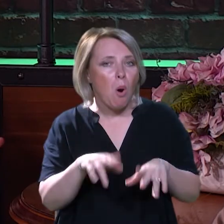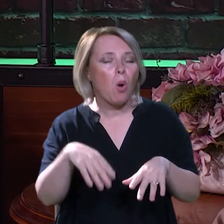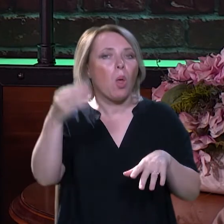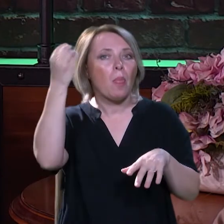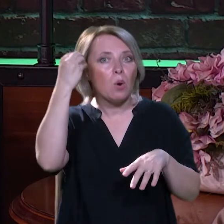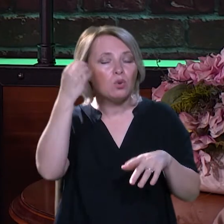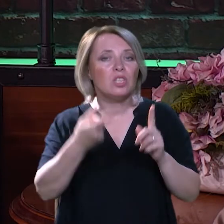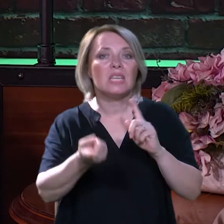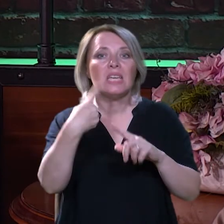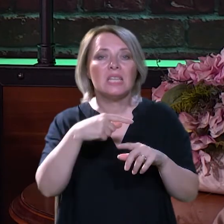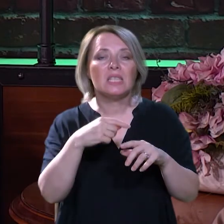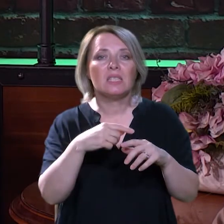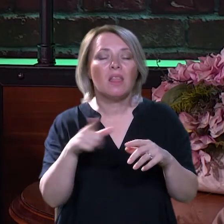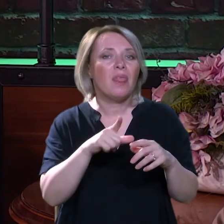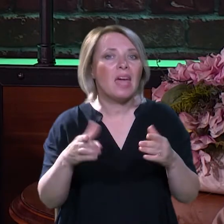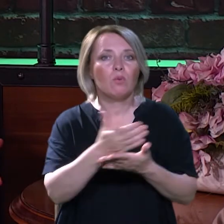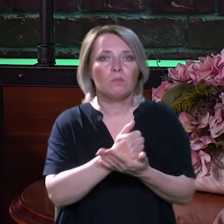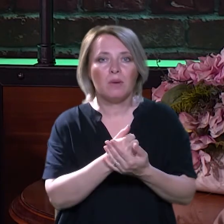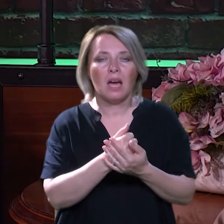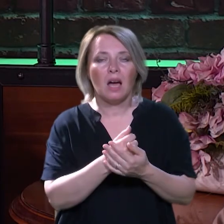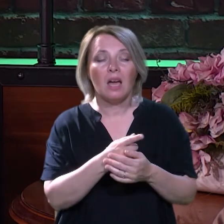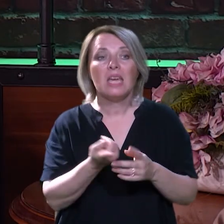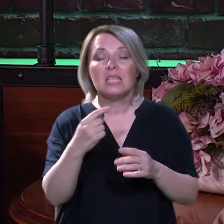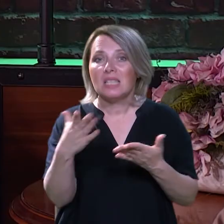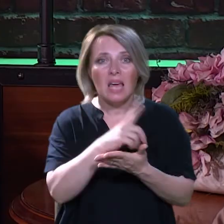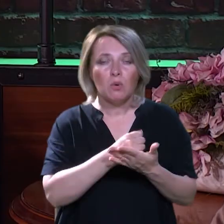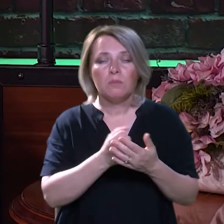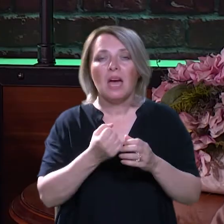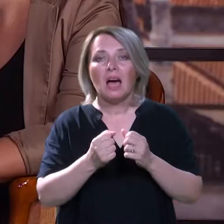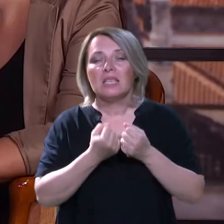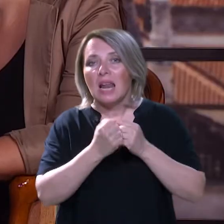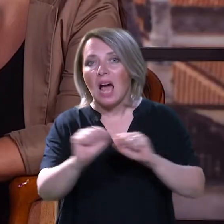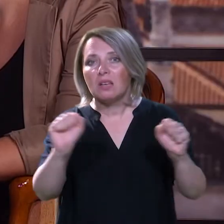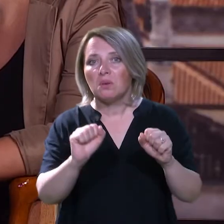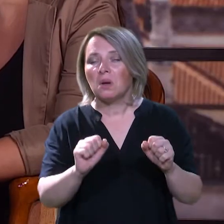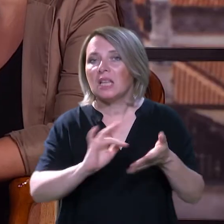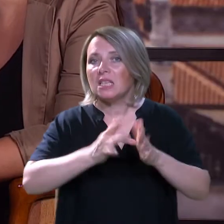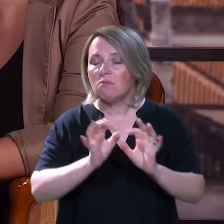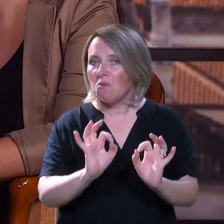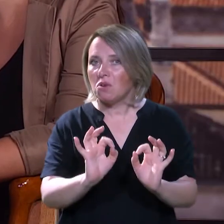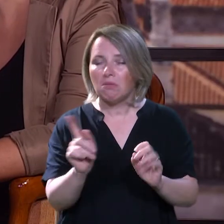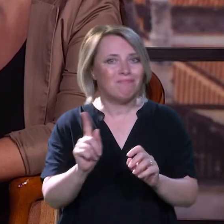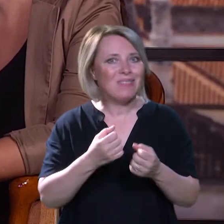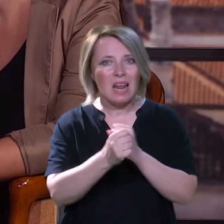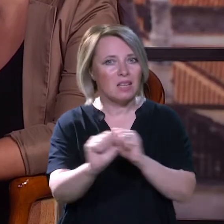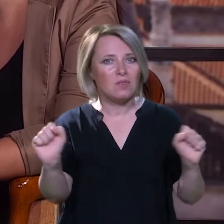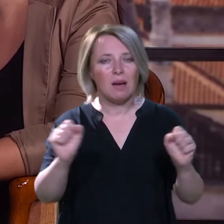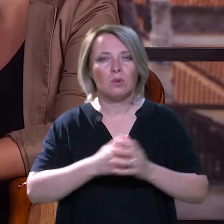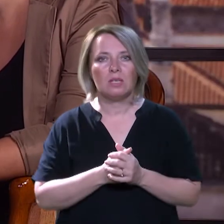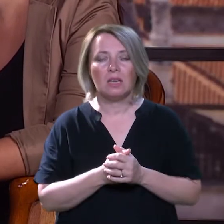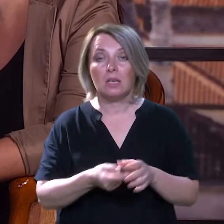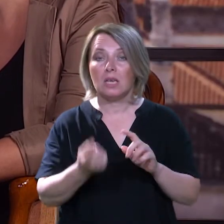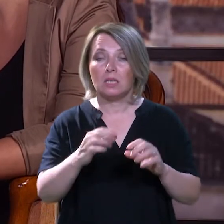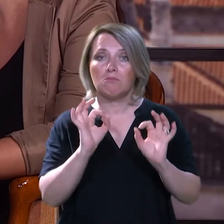Jer zapravo iz frustracije rastemo. Kad je mirno sve, onda ne rastemo. Uz dobru komunikaciju puno se toga